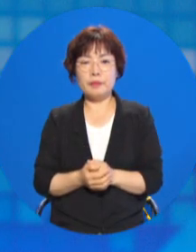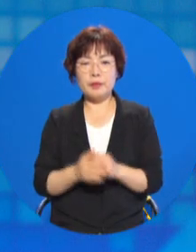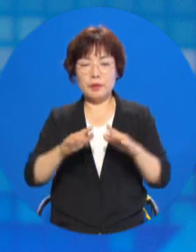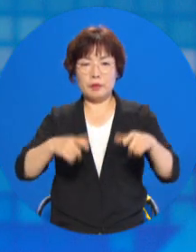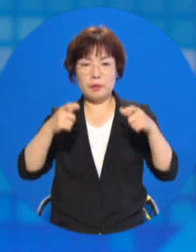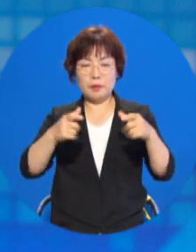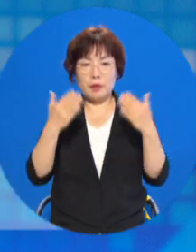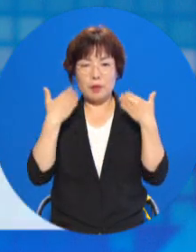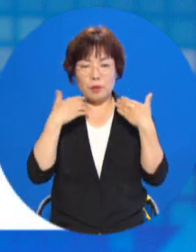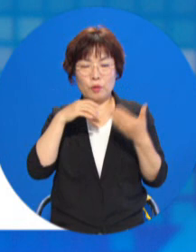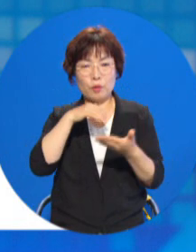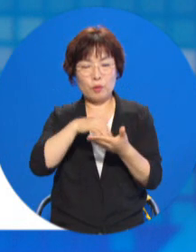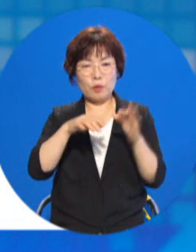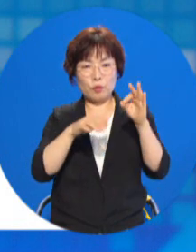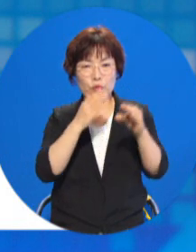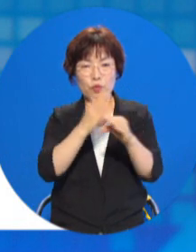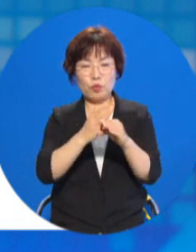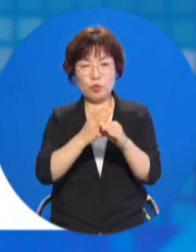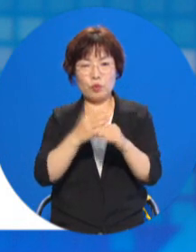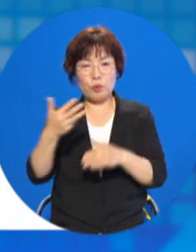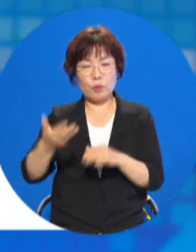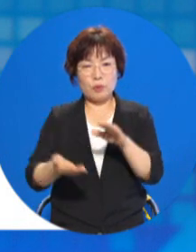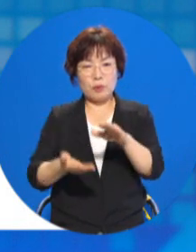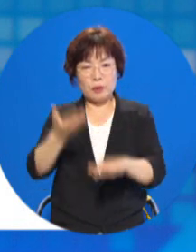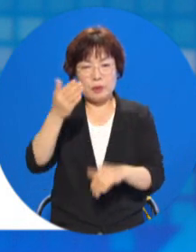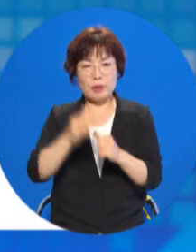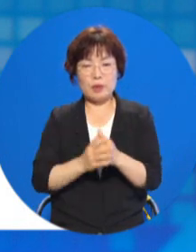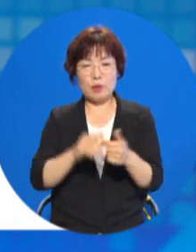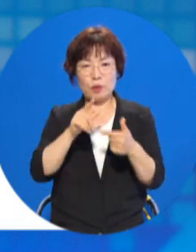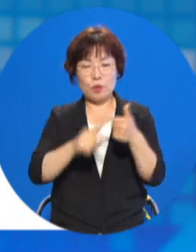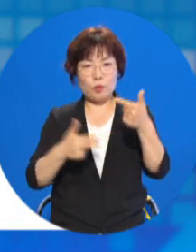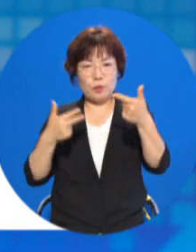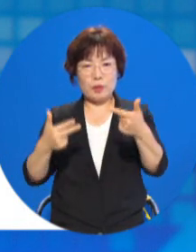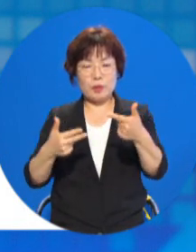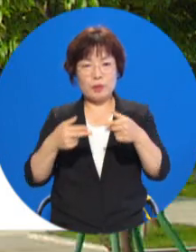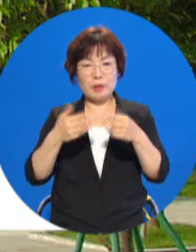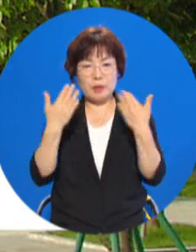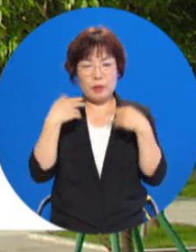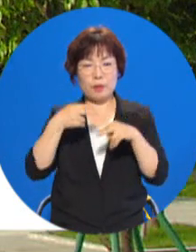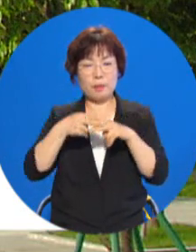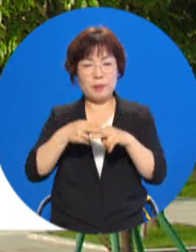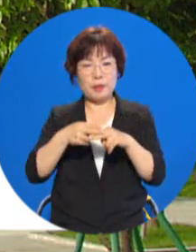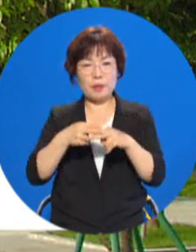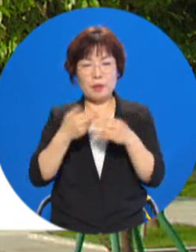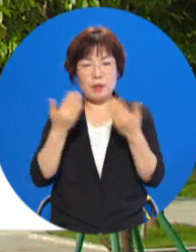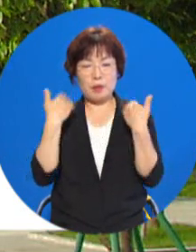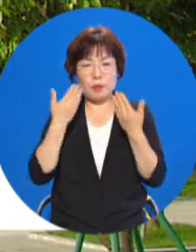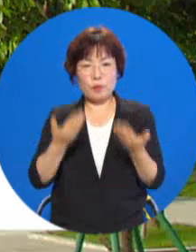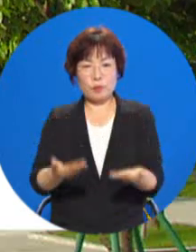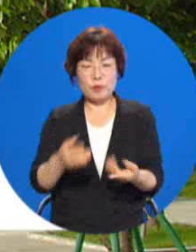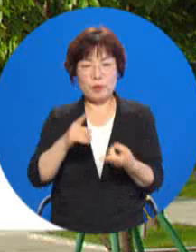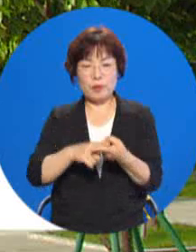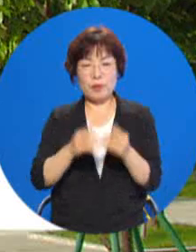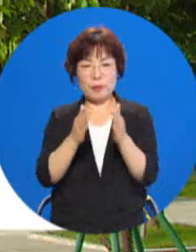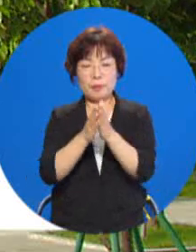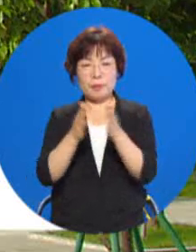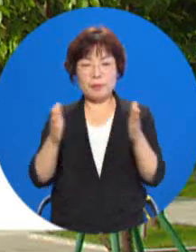전남 지역 학교 10곳 가운데 8곳 이상이 현충일과 토요일 사이에 낀 7일 재량 휴업에